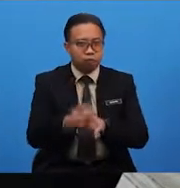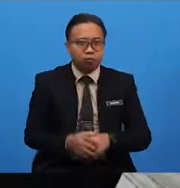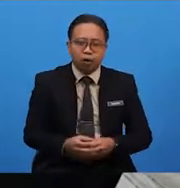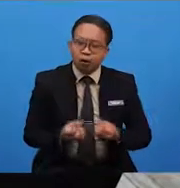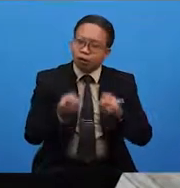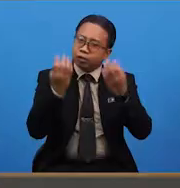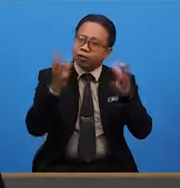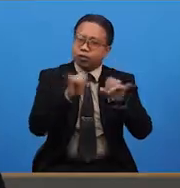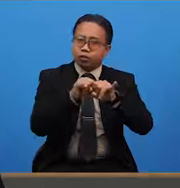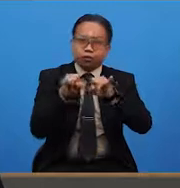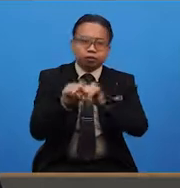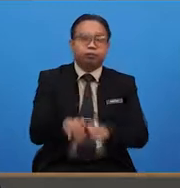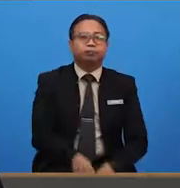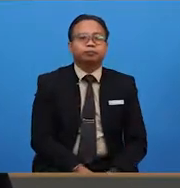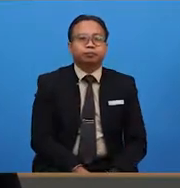jenis-jenis